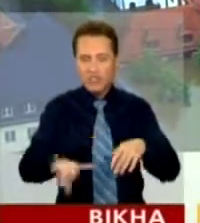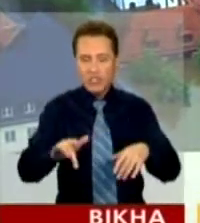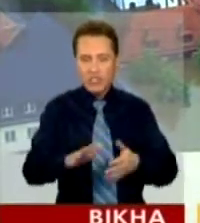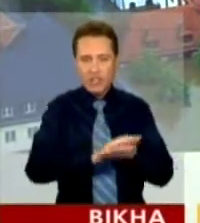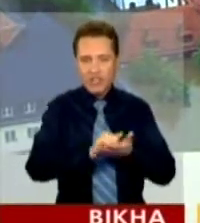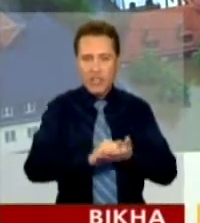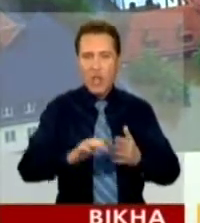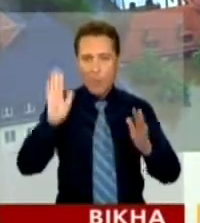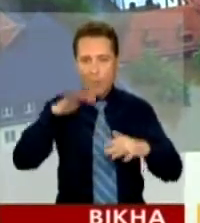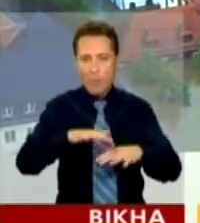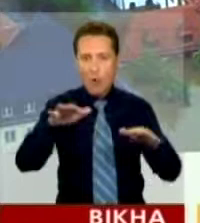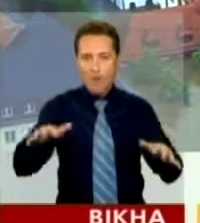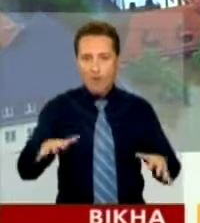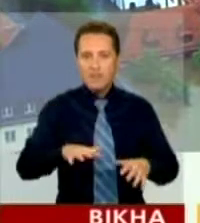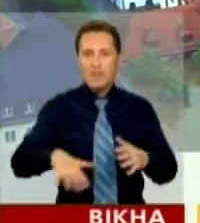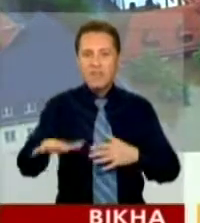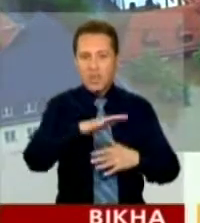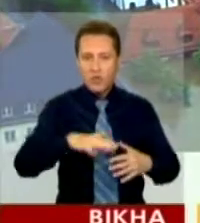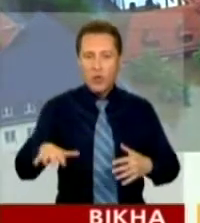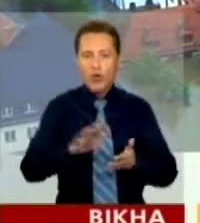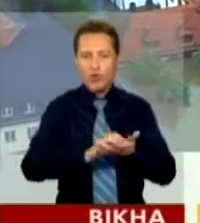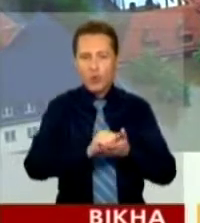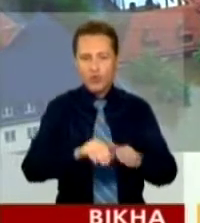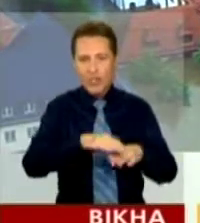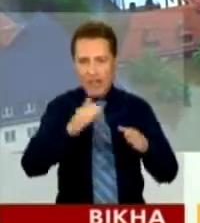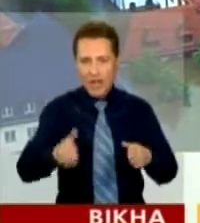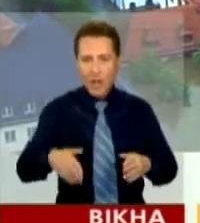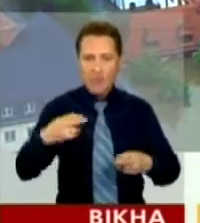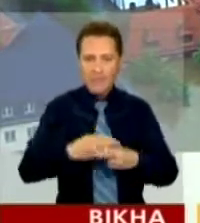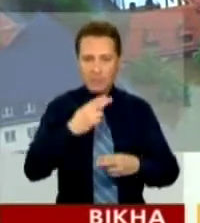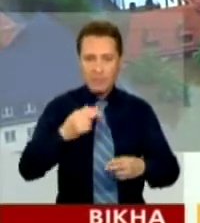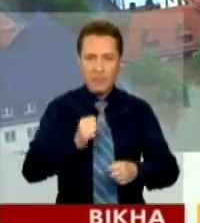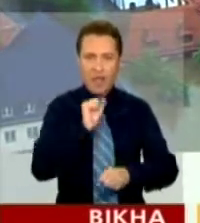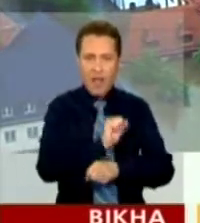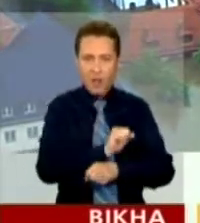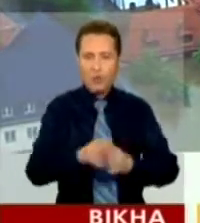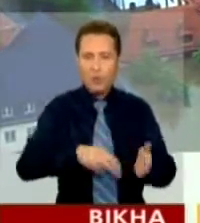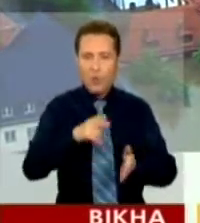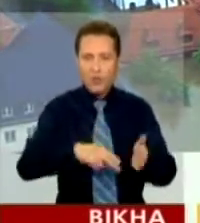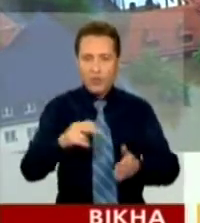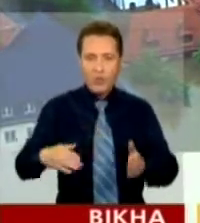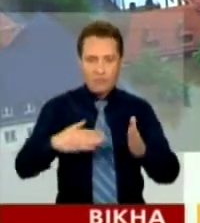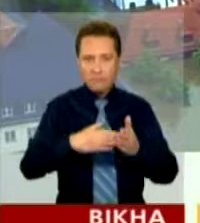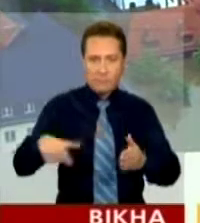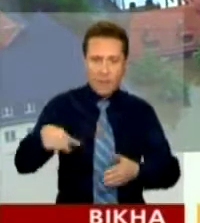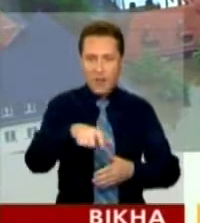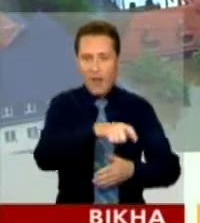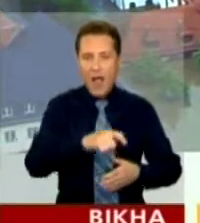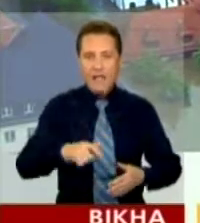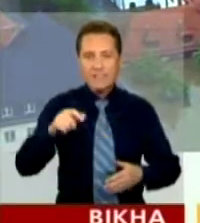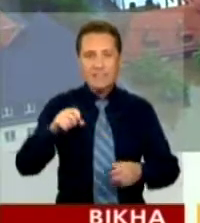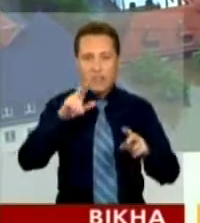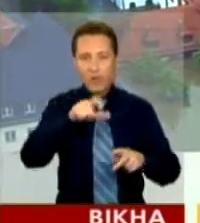чимраз більше території, трощать греблі і спиняють потяги. Рівень води в річці Ельбі сягнув історичного максимуму.